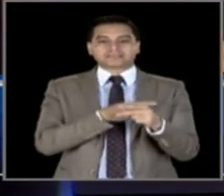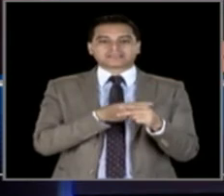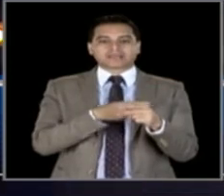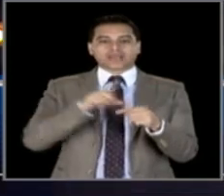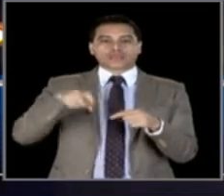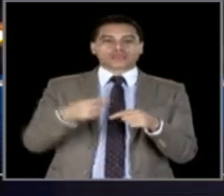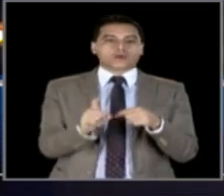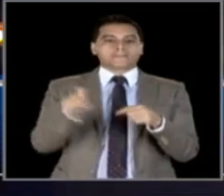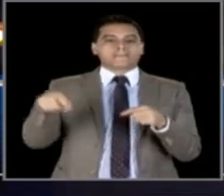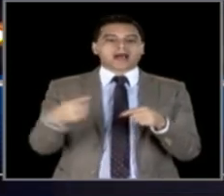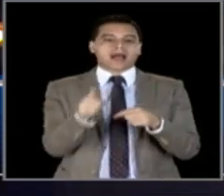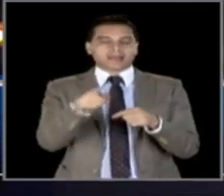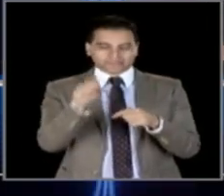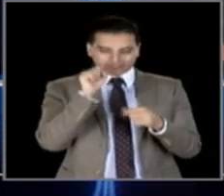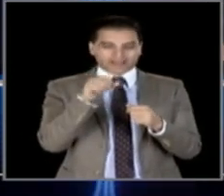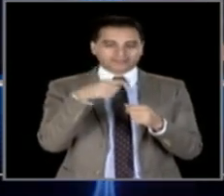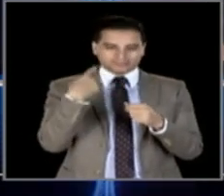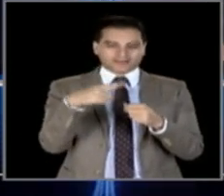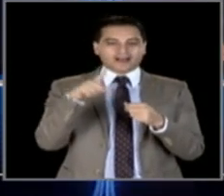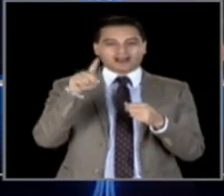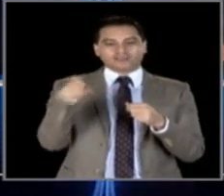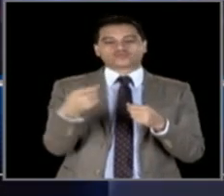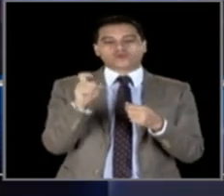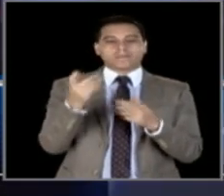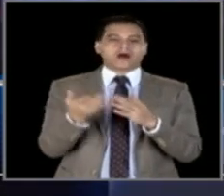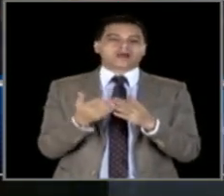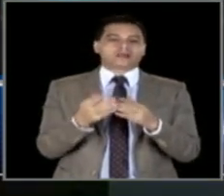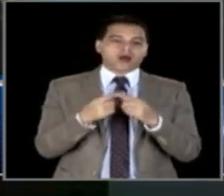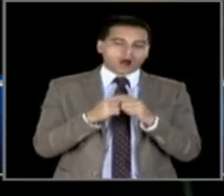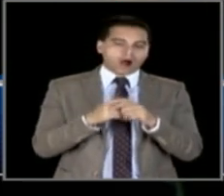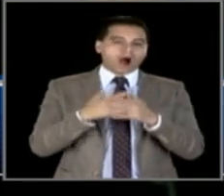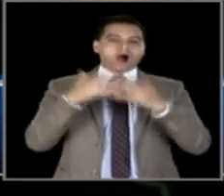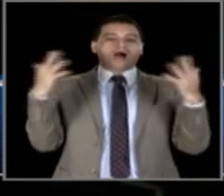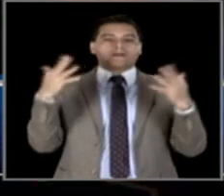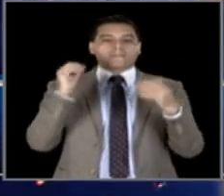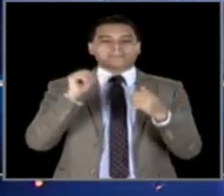الثعبان. الثعبان طبعاً إجابة صحيحة.